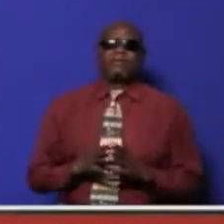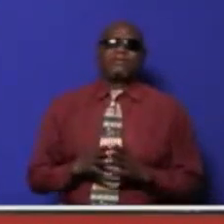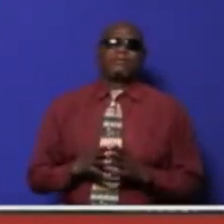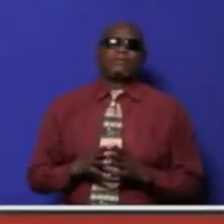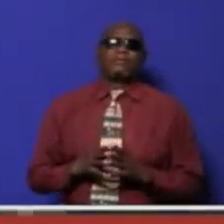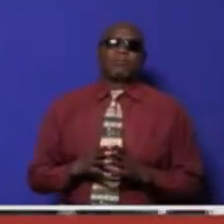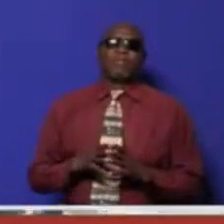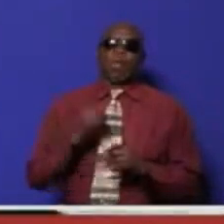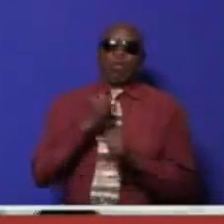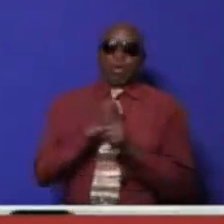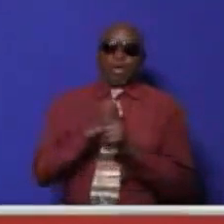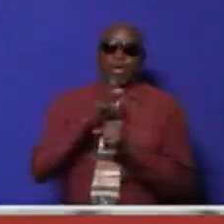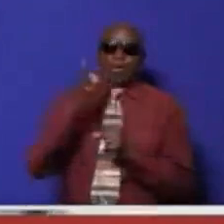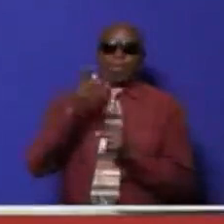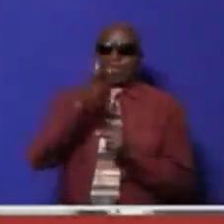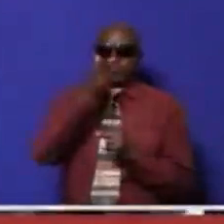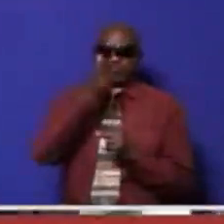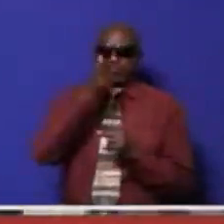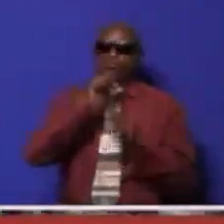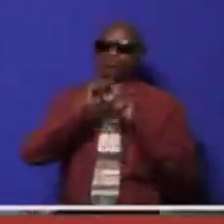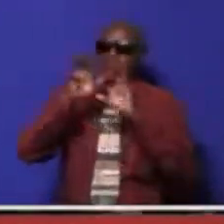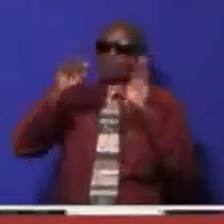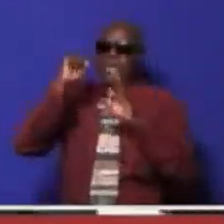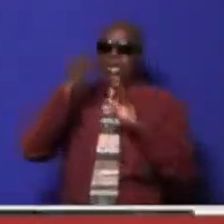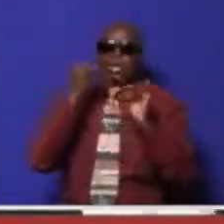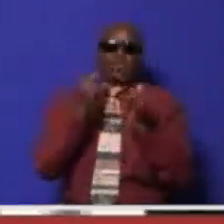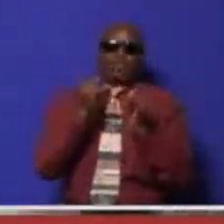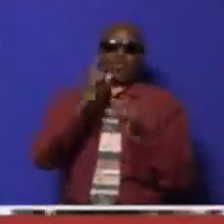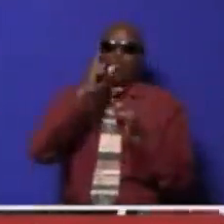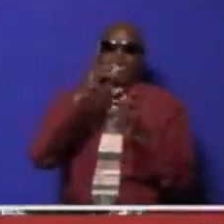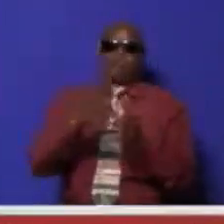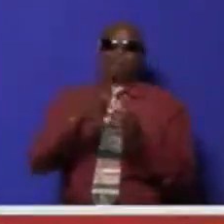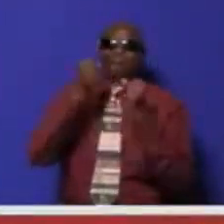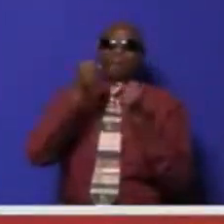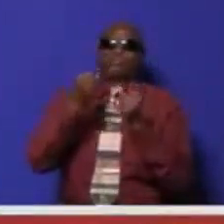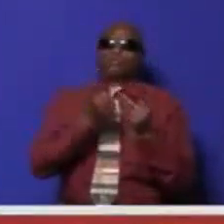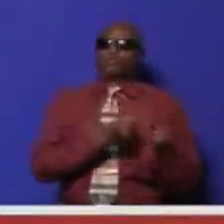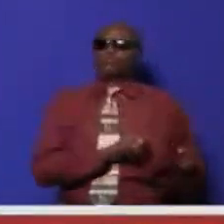Wakiendeleza jukumu lao la kumfahamisha Mkenya, huku mmoja wao akikamatwa kisha kutupwa